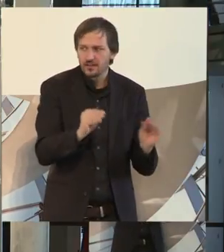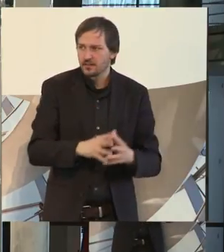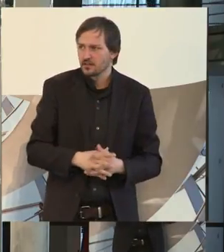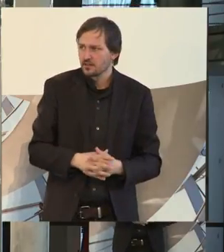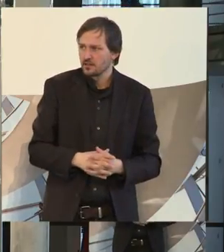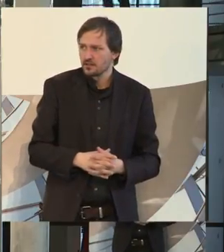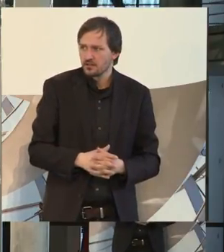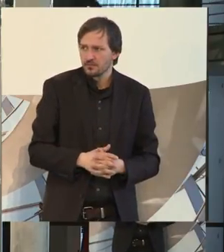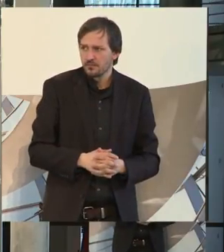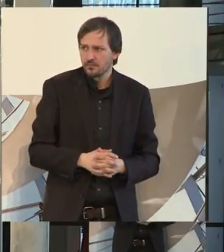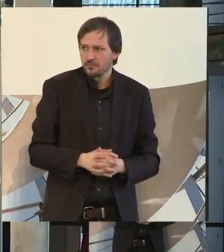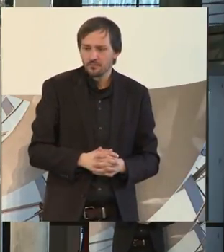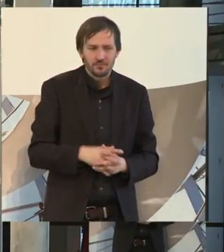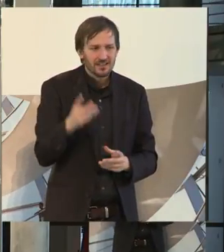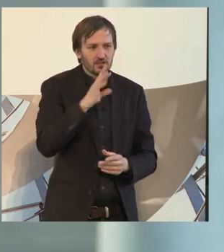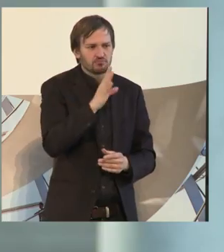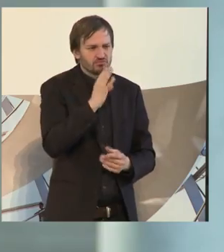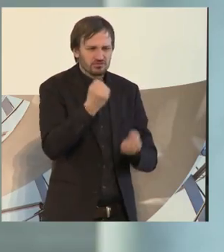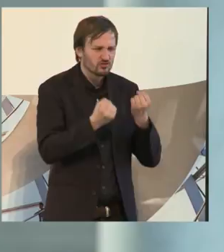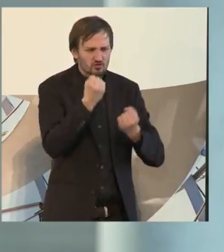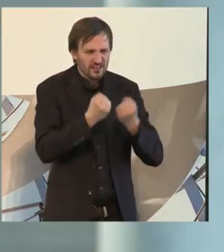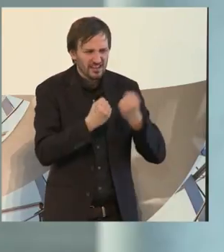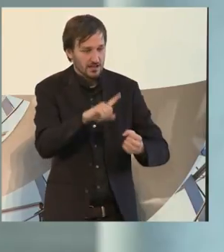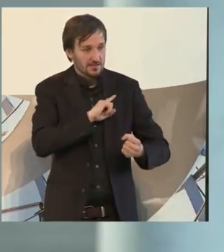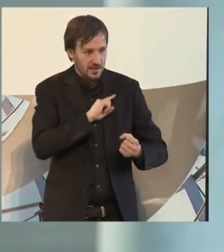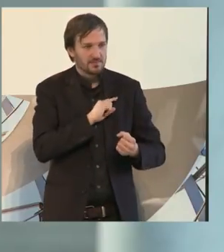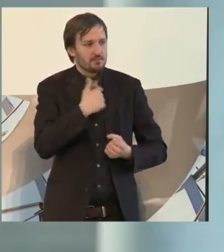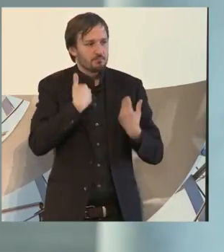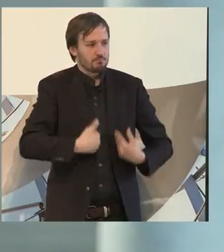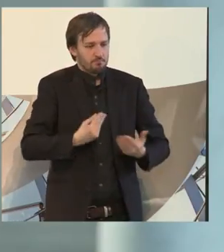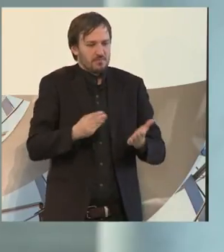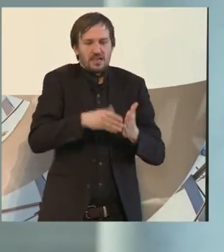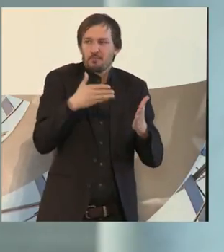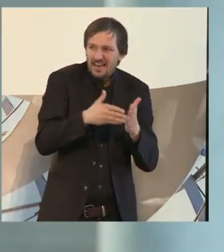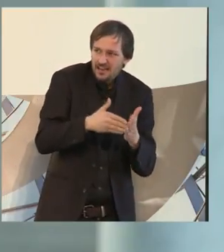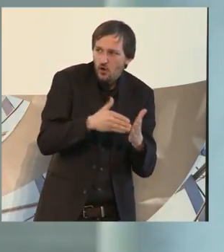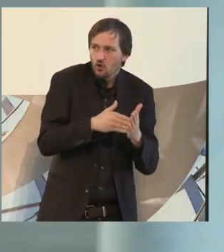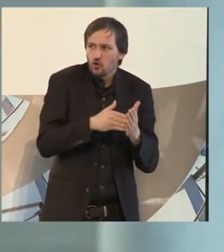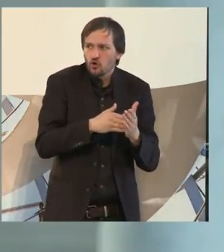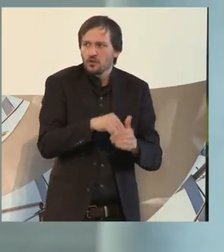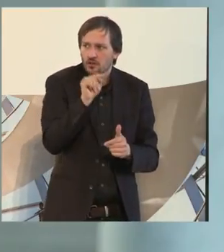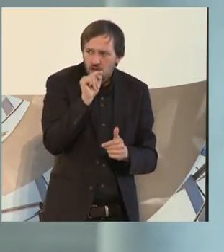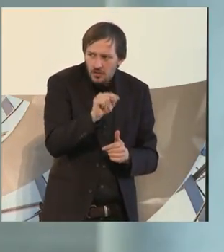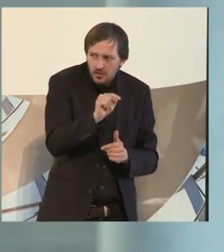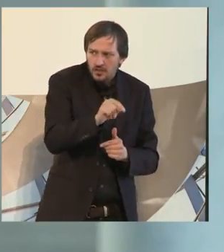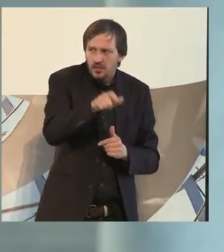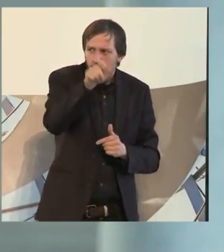in Arbeit von Menschen mit Behinderungen. Diese Menschen sind oft schwerer als